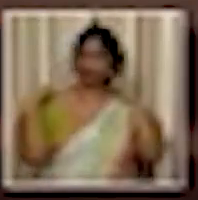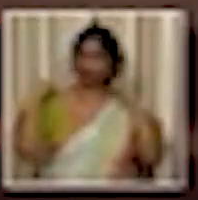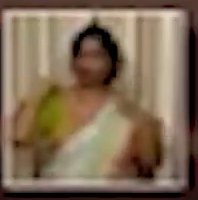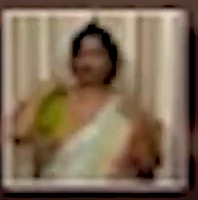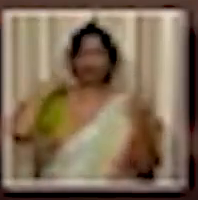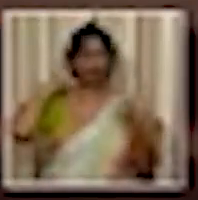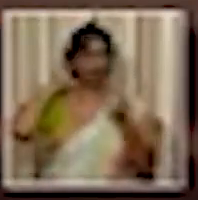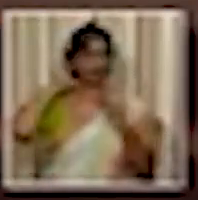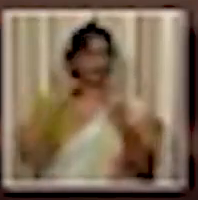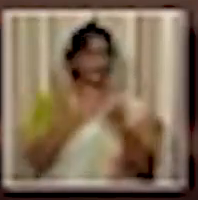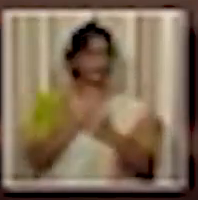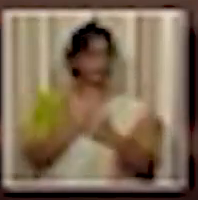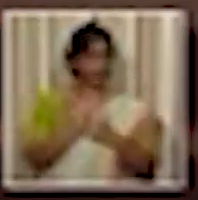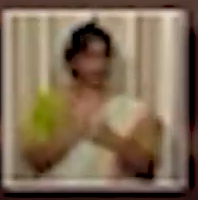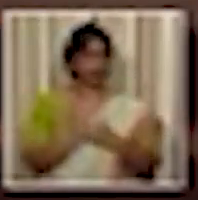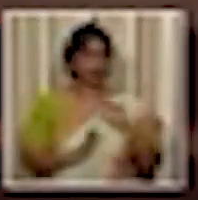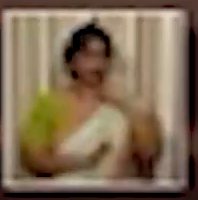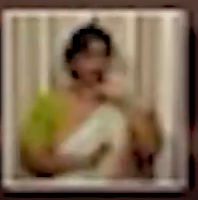අවශ්‍ය වන මුදල රුපියල් මිලියන